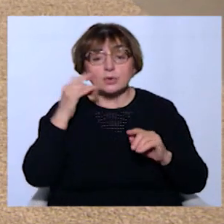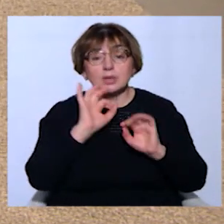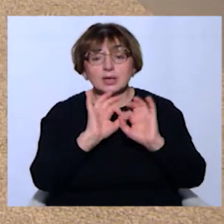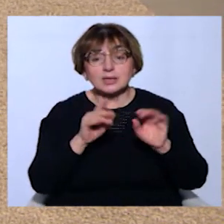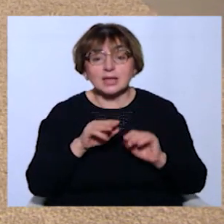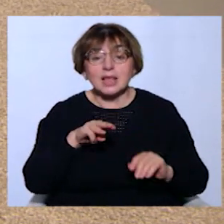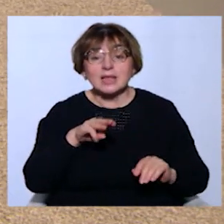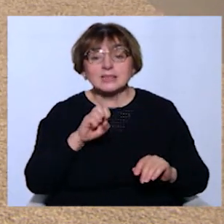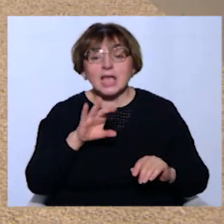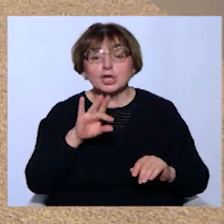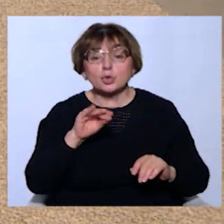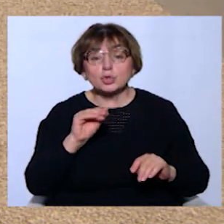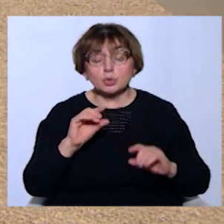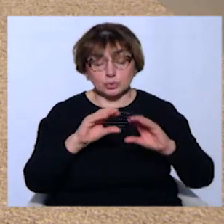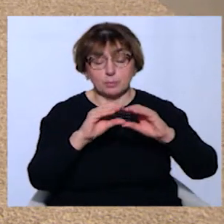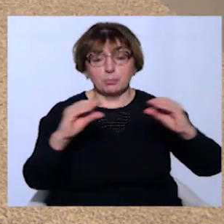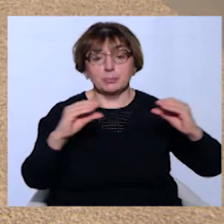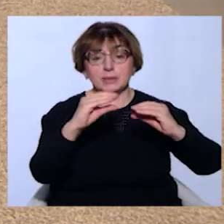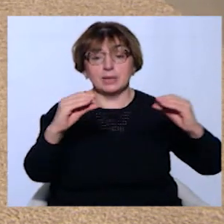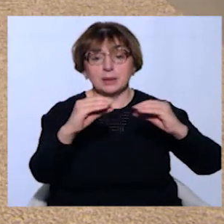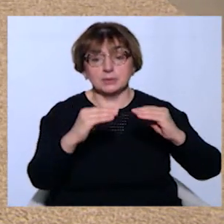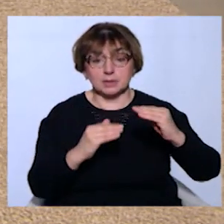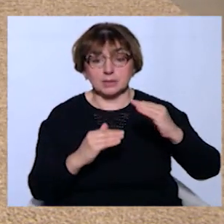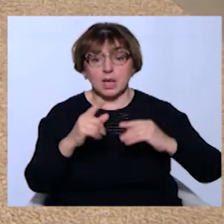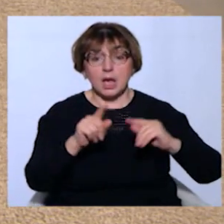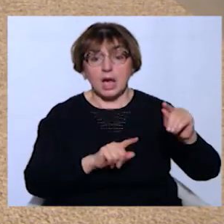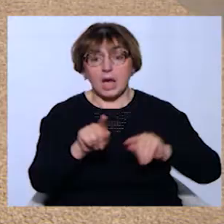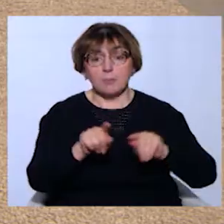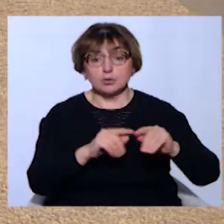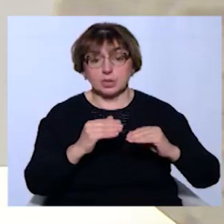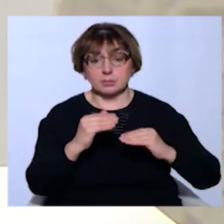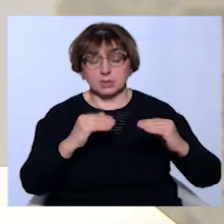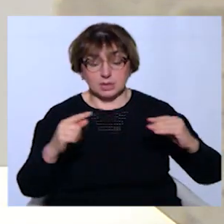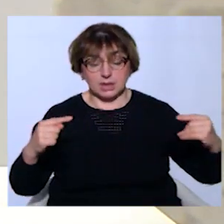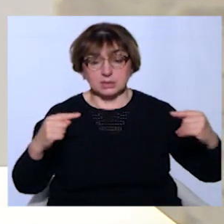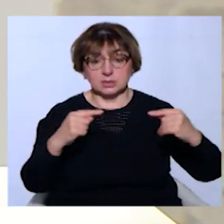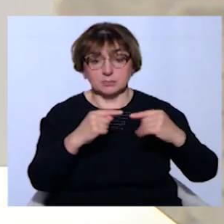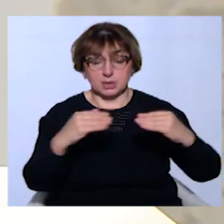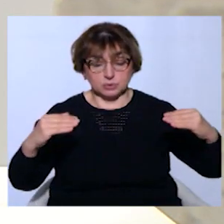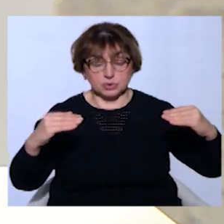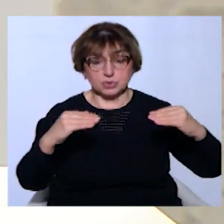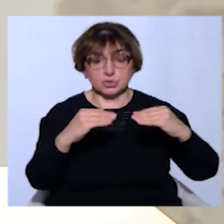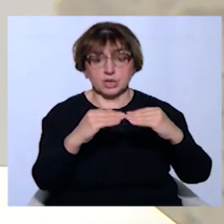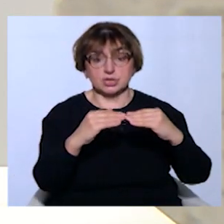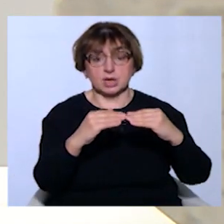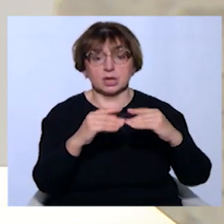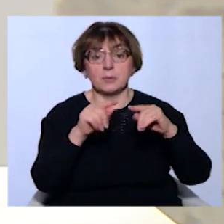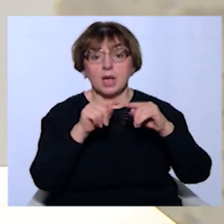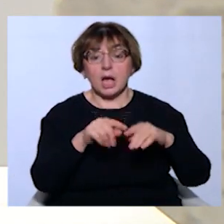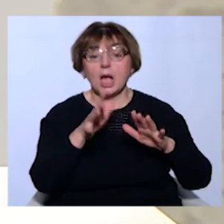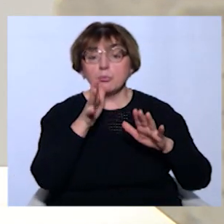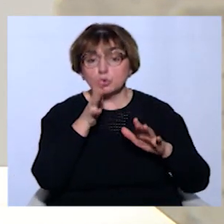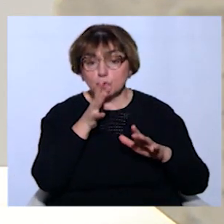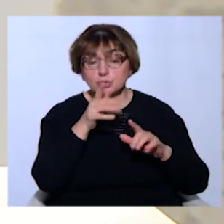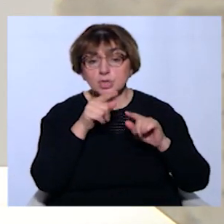ხო, ტექტონიკური ფილები, ტექტონიკური ფილების ამოძრავება და ისინი ერთმანეთს ესე შეეჯახებიან ხოლმე, ამ